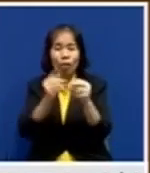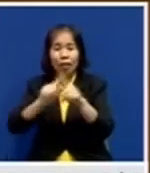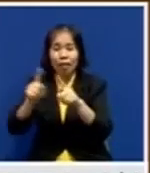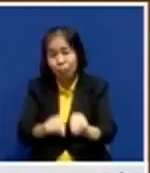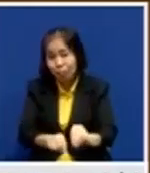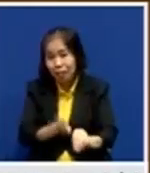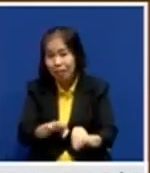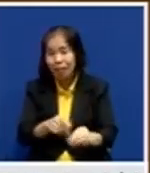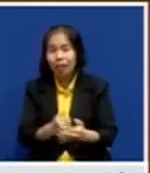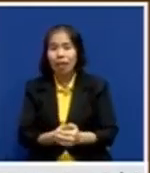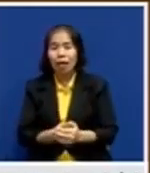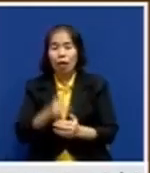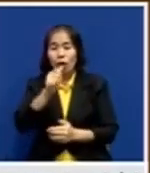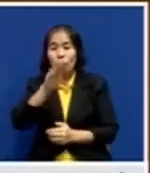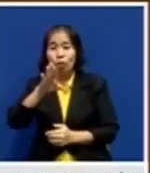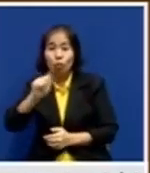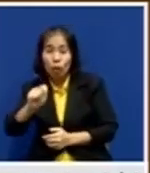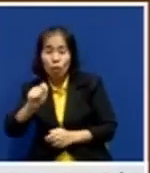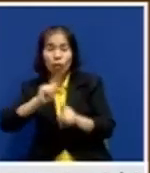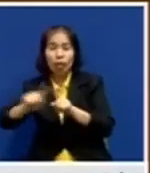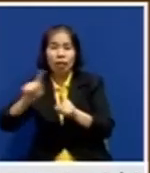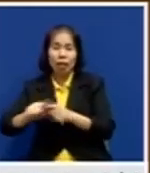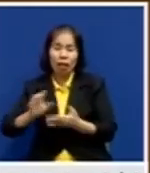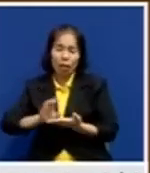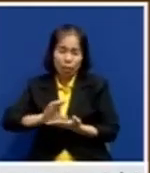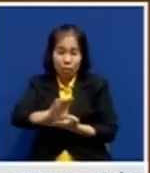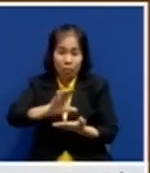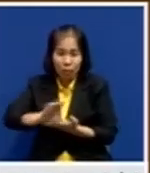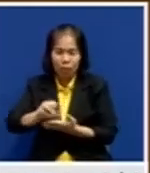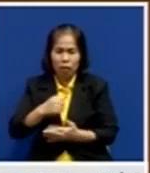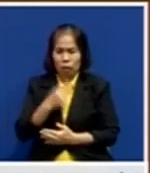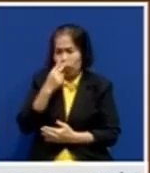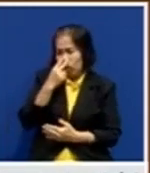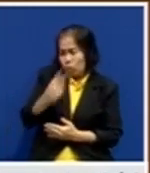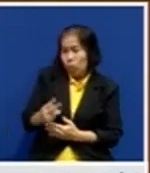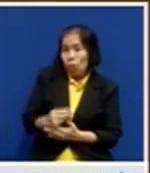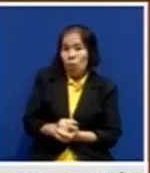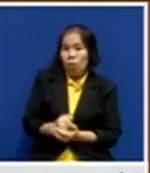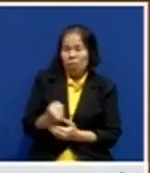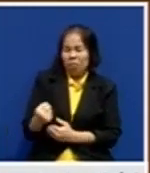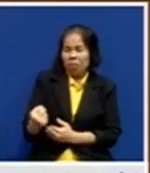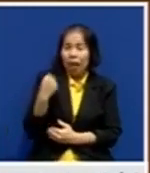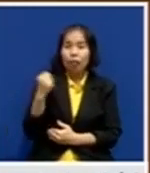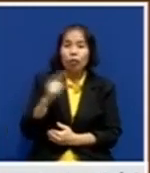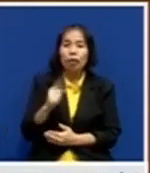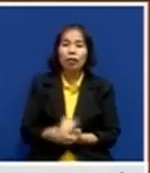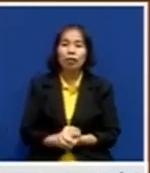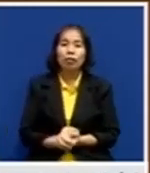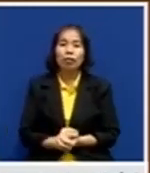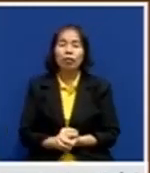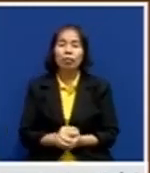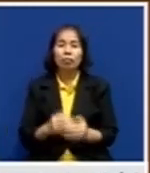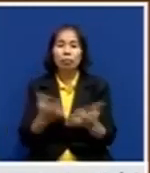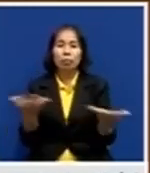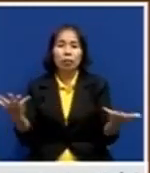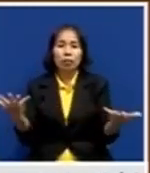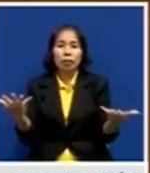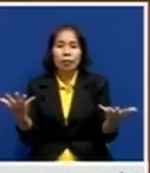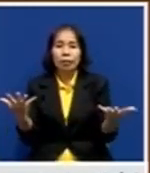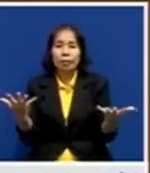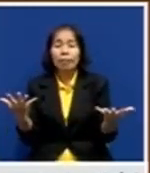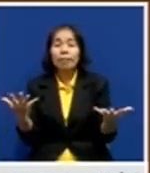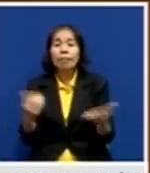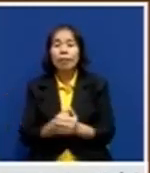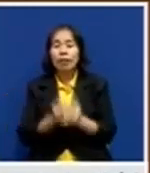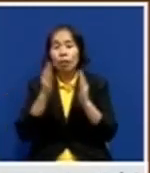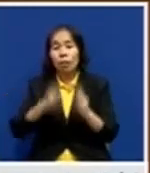ม่ยุบเพราะว่ากองทุนหมู่บ้านนั้นคือกระดูกสันหลังที่แข็งแรงมากในประเทศของเราไม่มีใครเป็นเจ้าของค